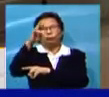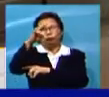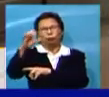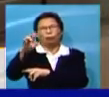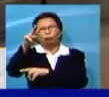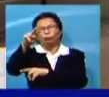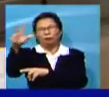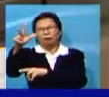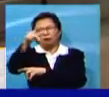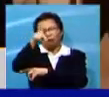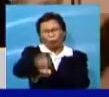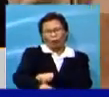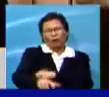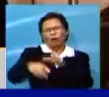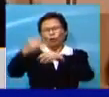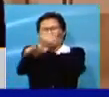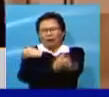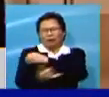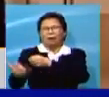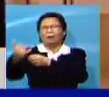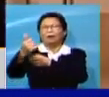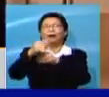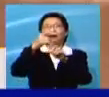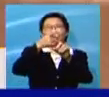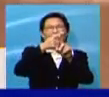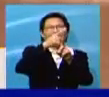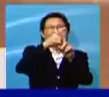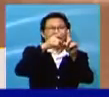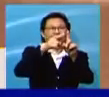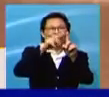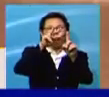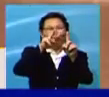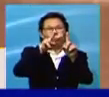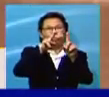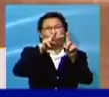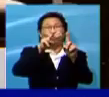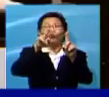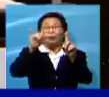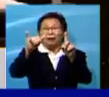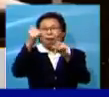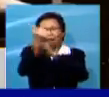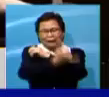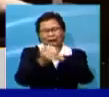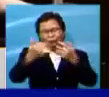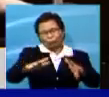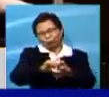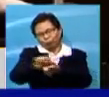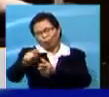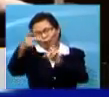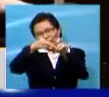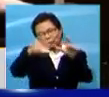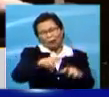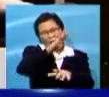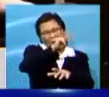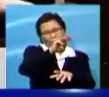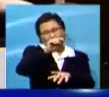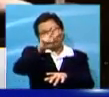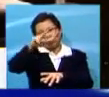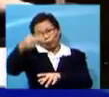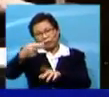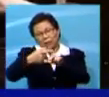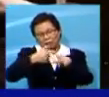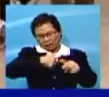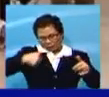31,723 permohonan warga negara asing dari 126 negara telah diluluskan. Jelas beliau, peserta MM2H dari